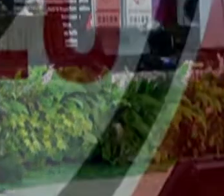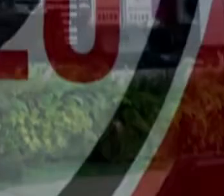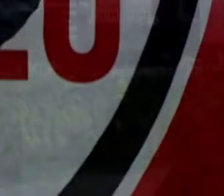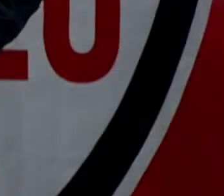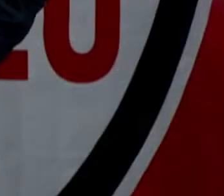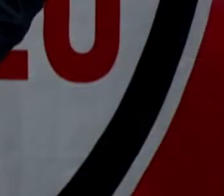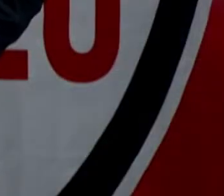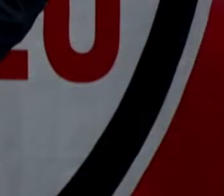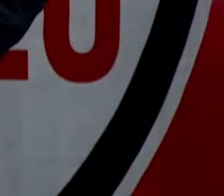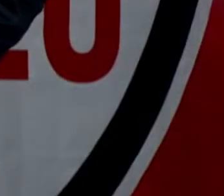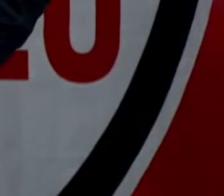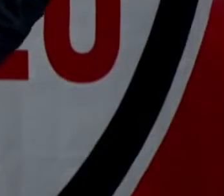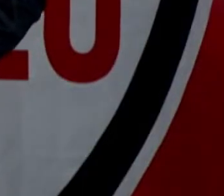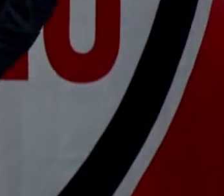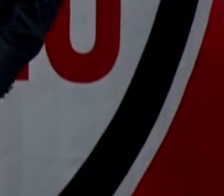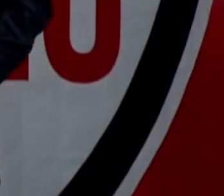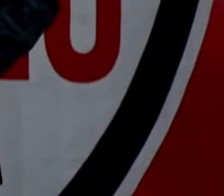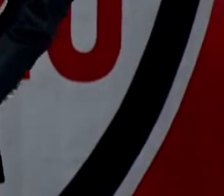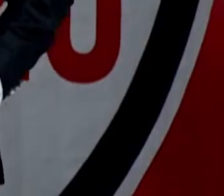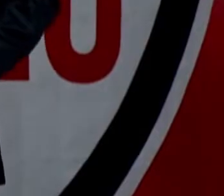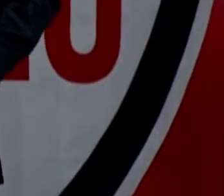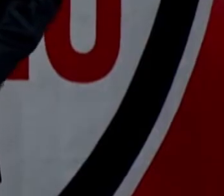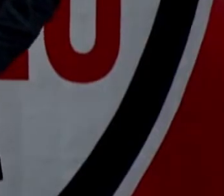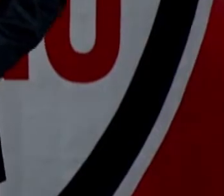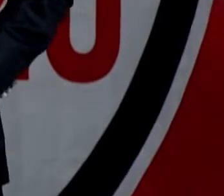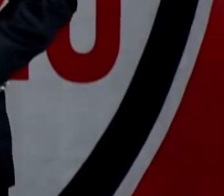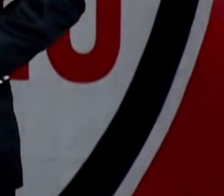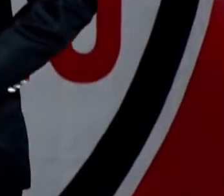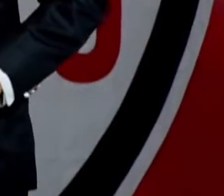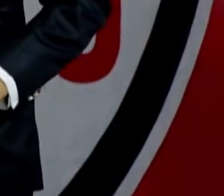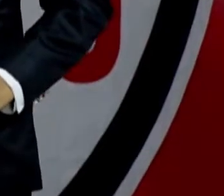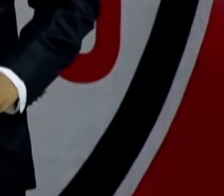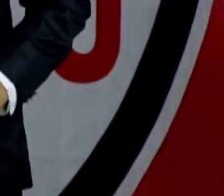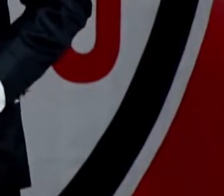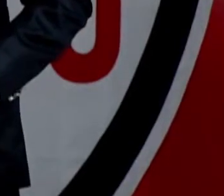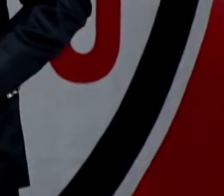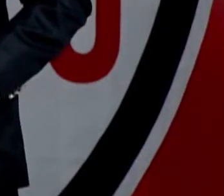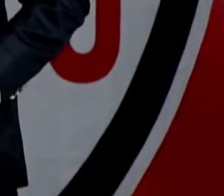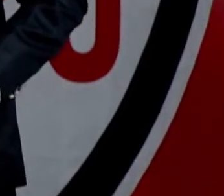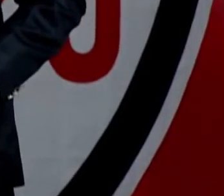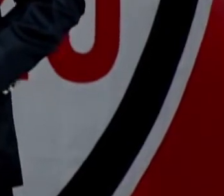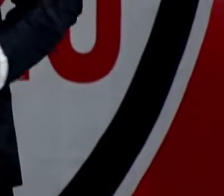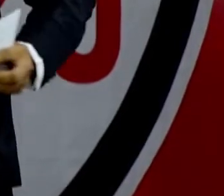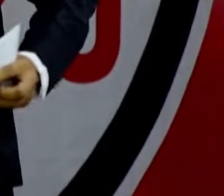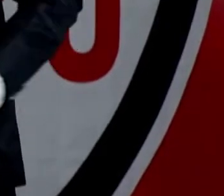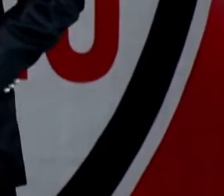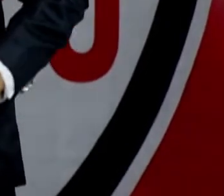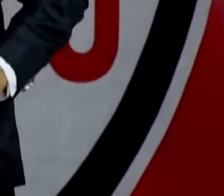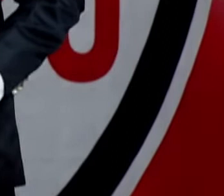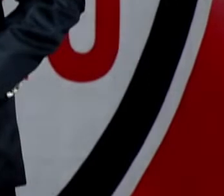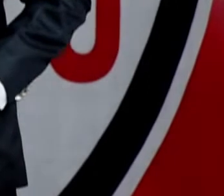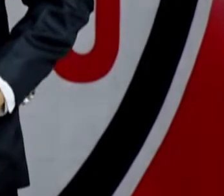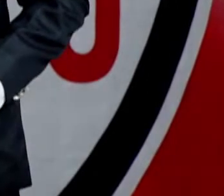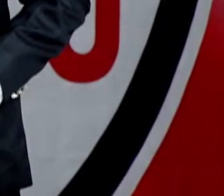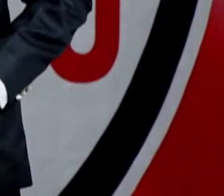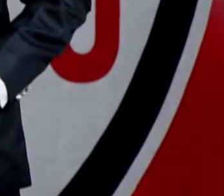Assalamualaikum warahmatullahi wabarakatuh. Selamat pagi, salam sejahtera untuk kita semua. Om Swastiastu,